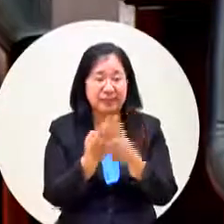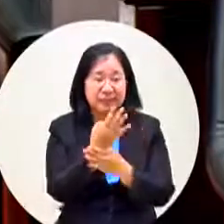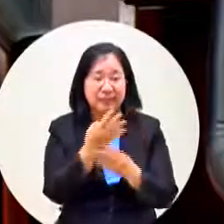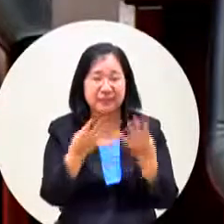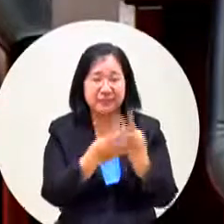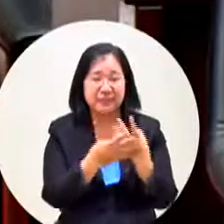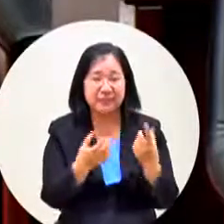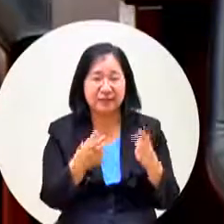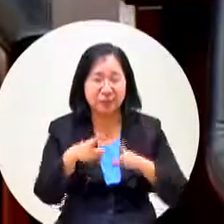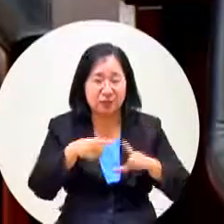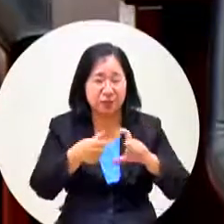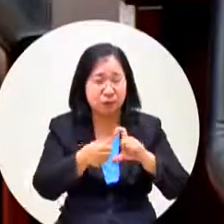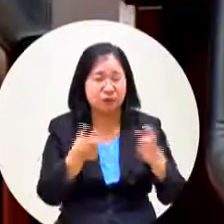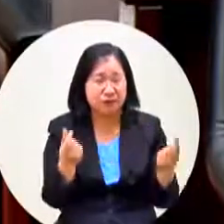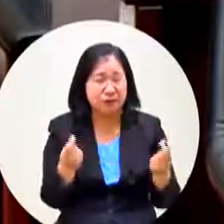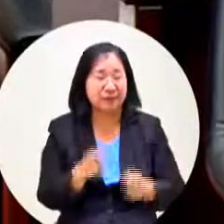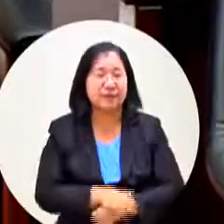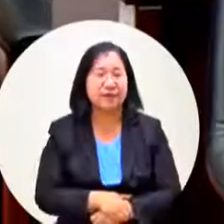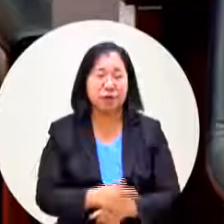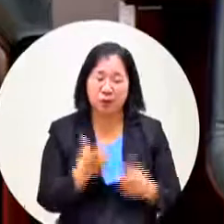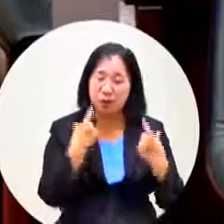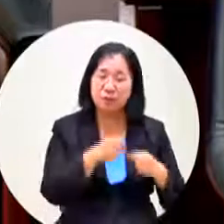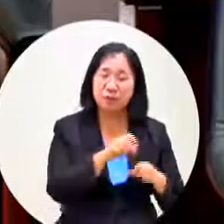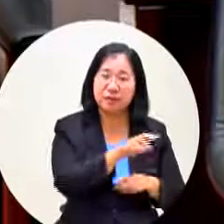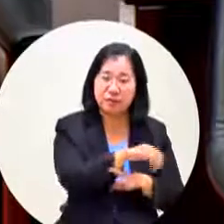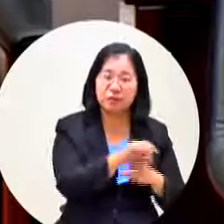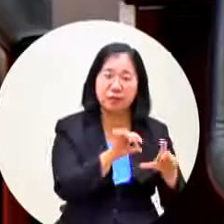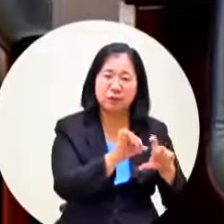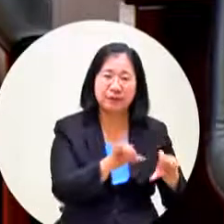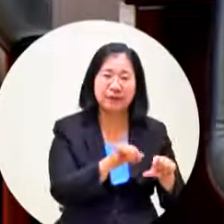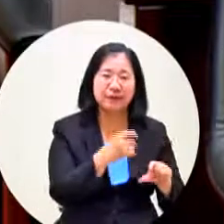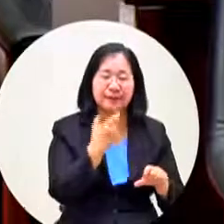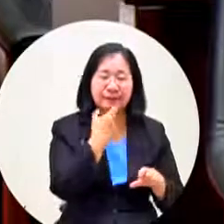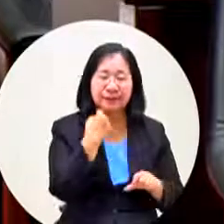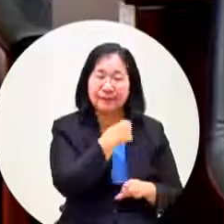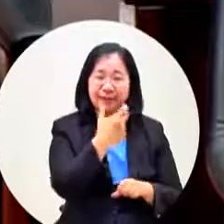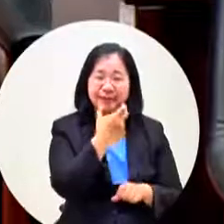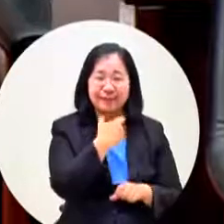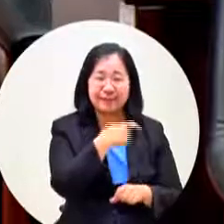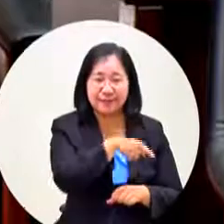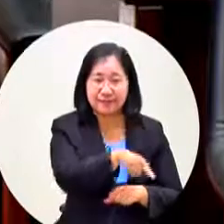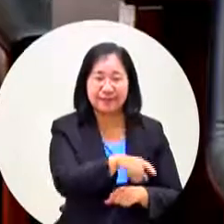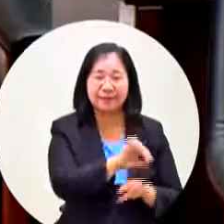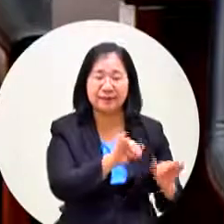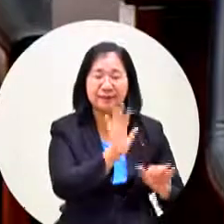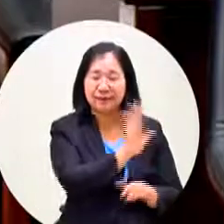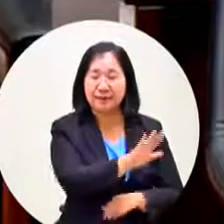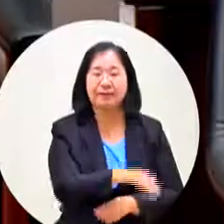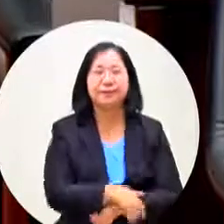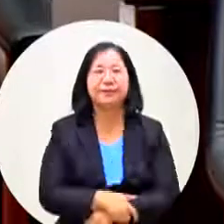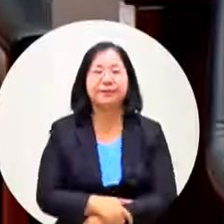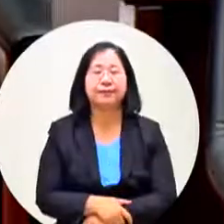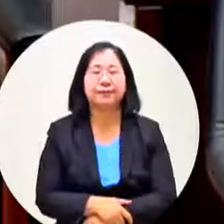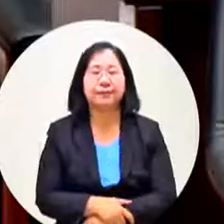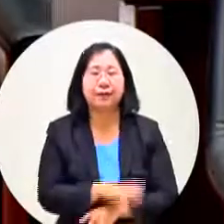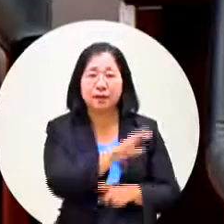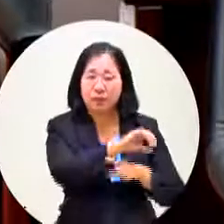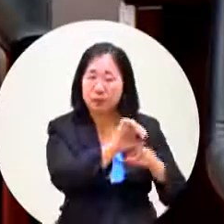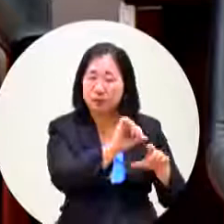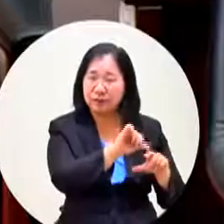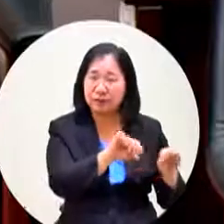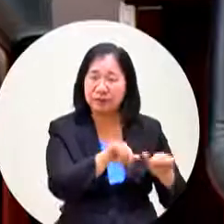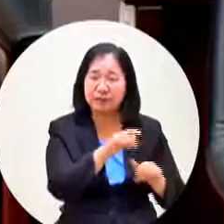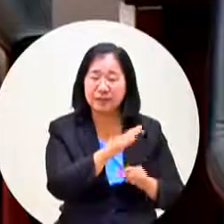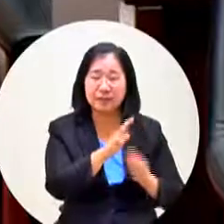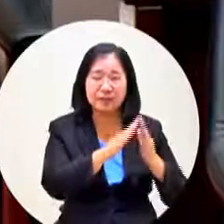顷，是毋是当利用这，吼，咱来寻荷花产业园区的模式？荷花产业园区吼，伊本